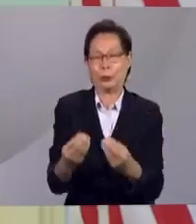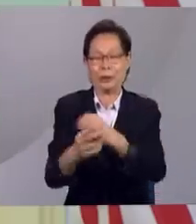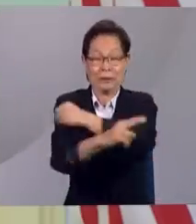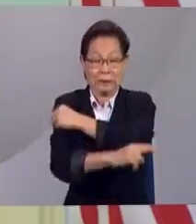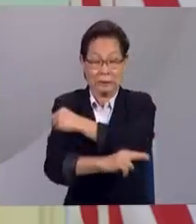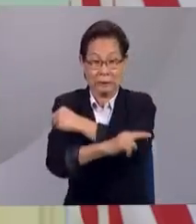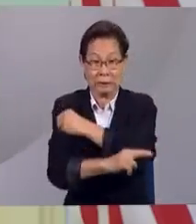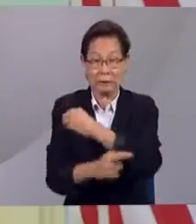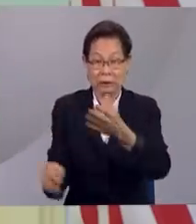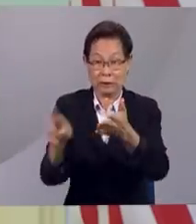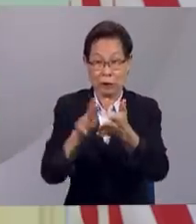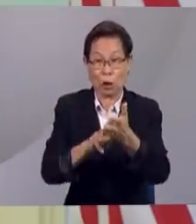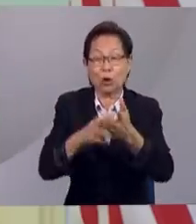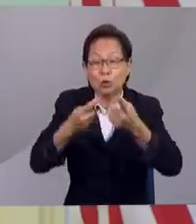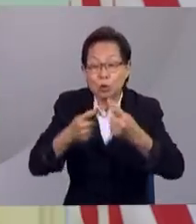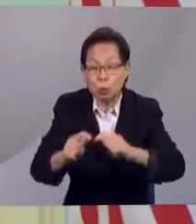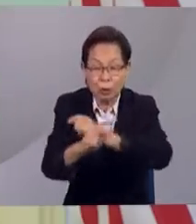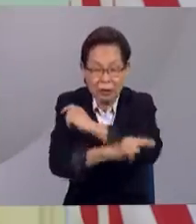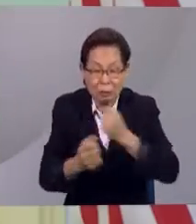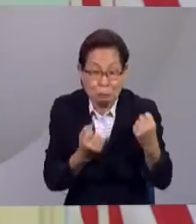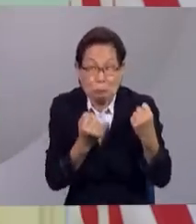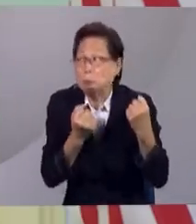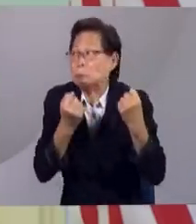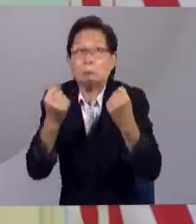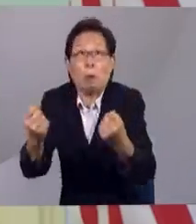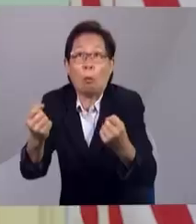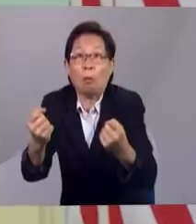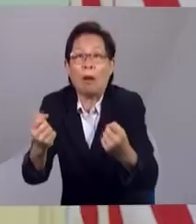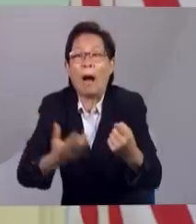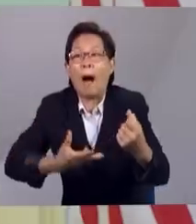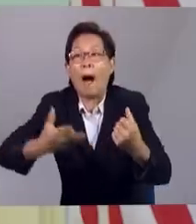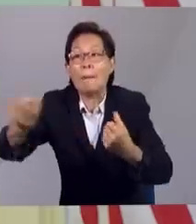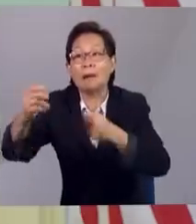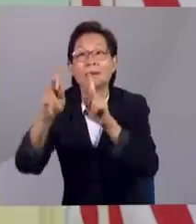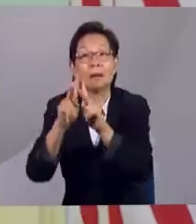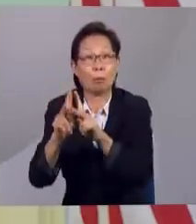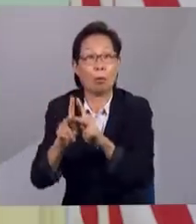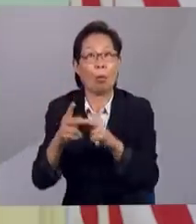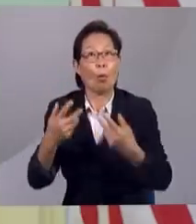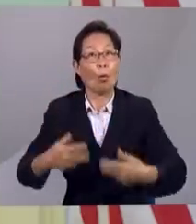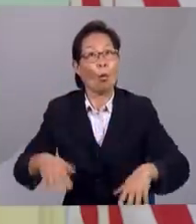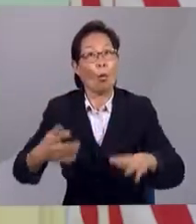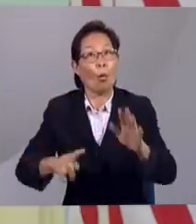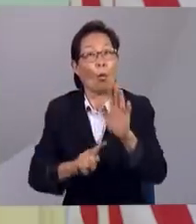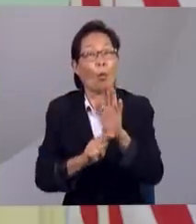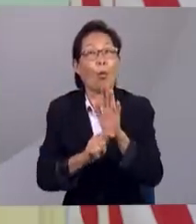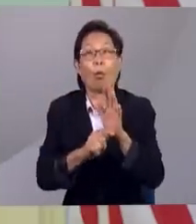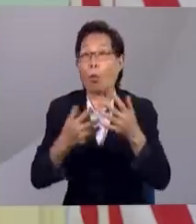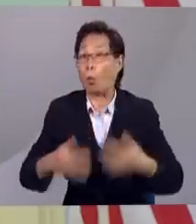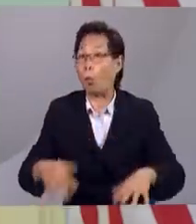Negeri yang mencatatkan cubaan rentas negeri untuk pulang ke kampung yang tertinggi adalah